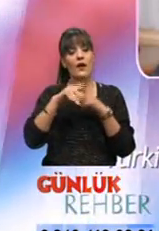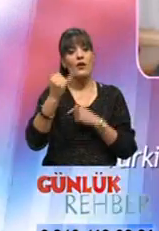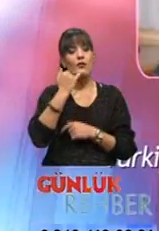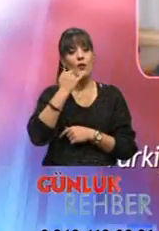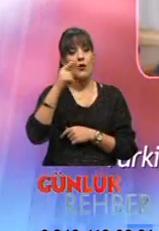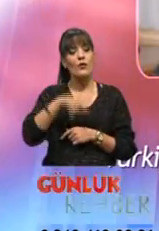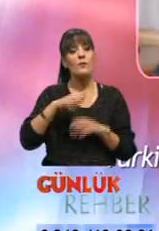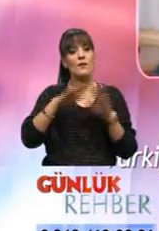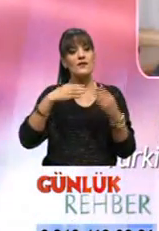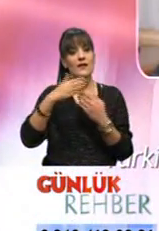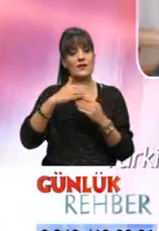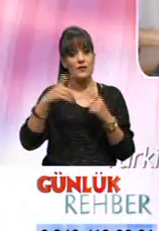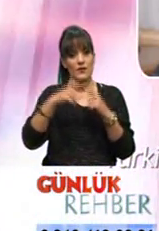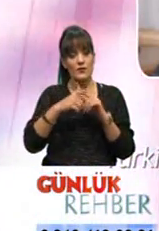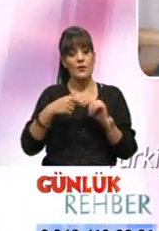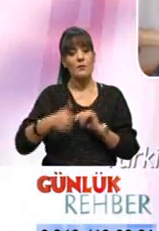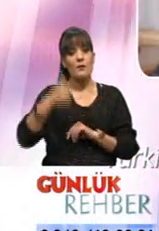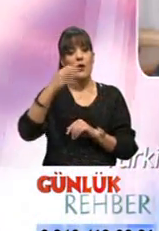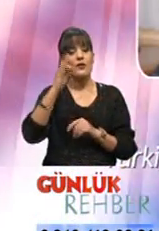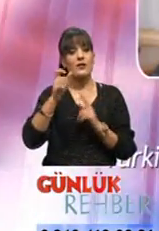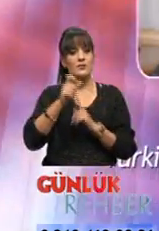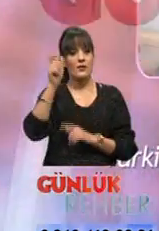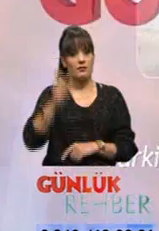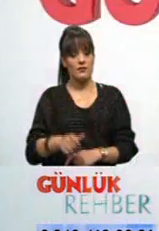konuğu Masa Tenisi Federasyonu Başkanı Oktay Çimen.